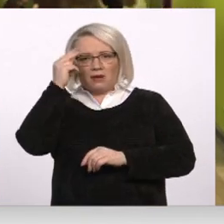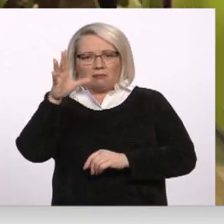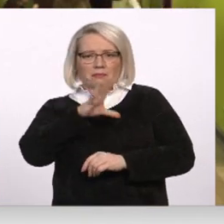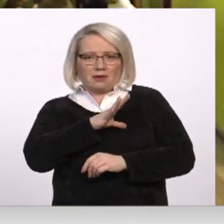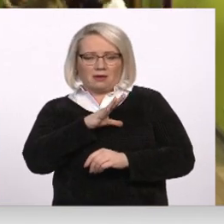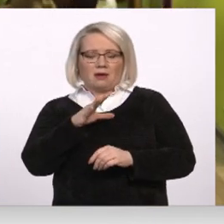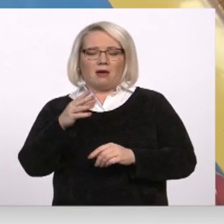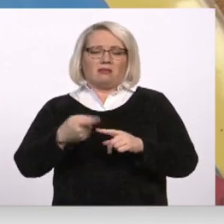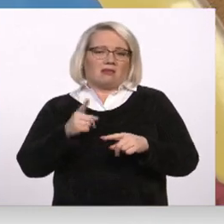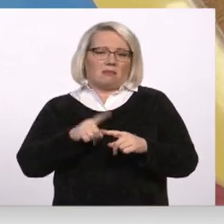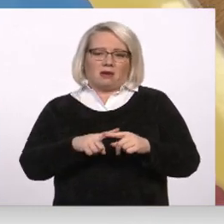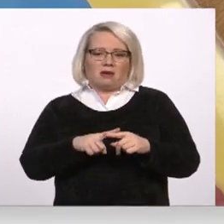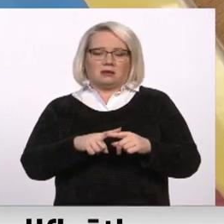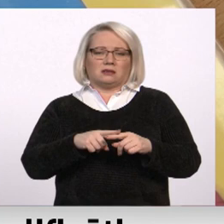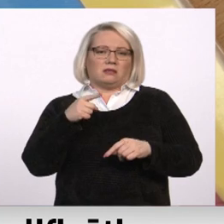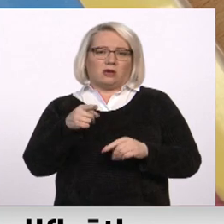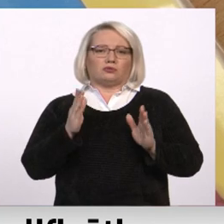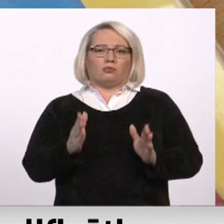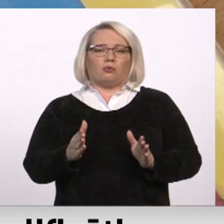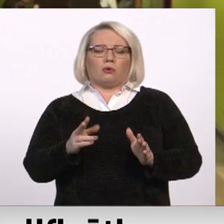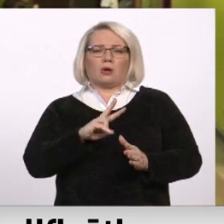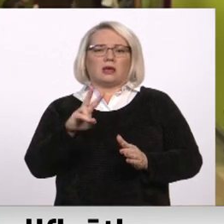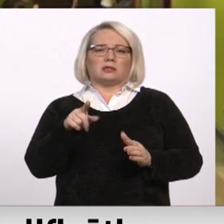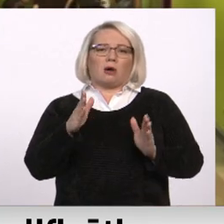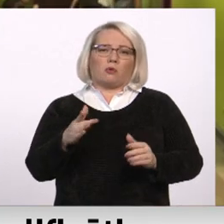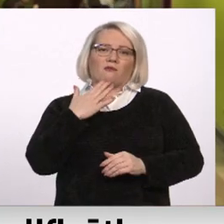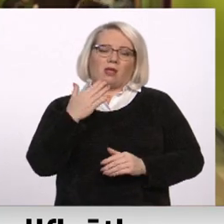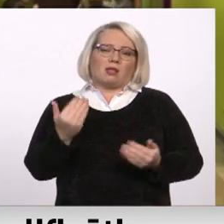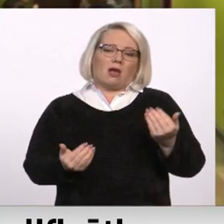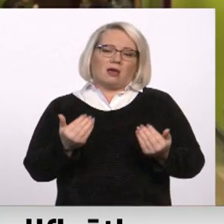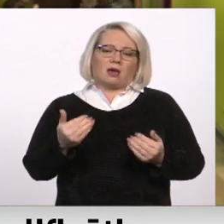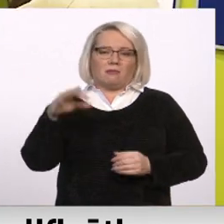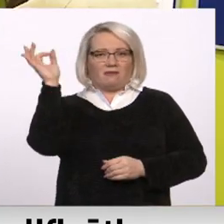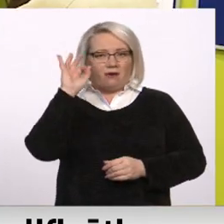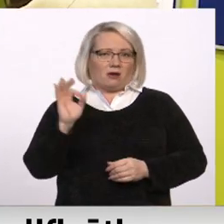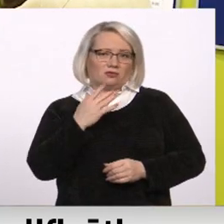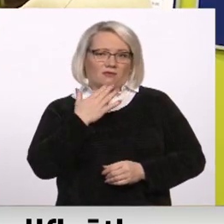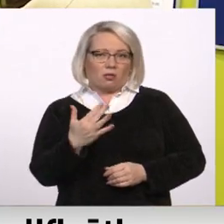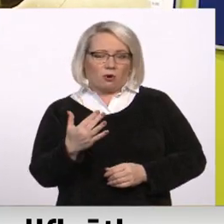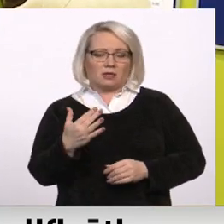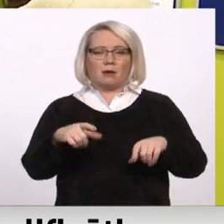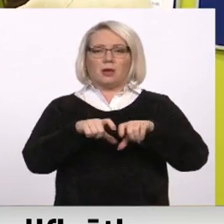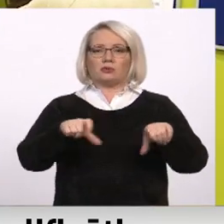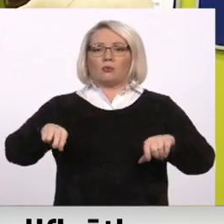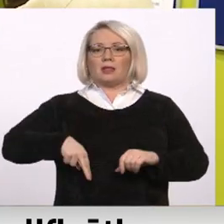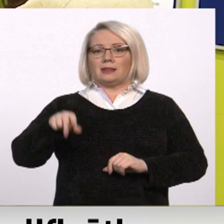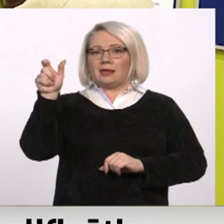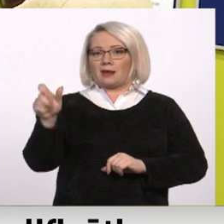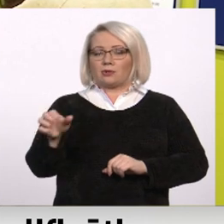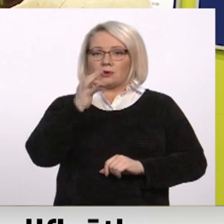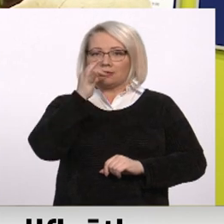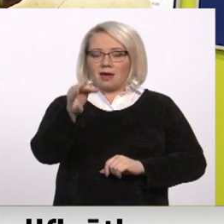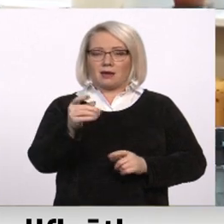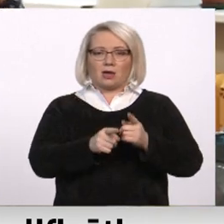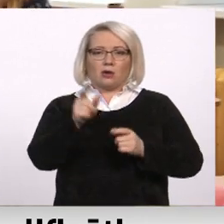ar to, jā, kas tā būtu par valodu, nezinu droši vien, ka vācu. Tikmēr skolas direktori norāda, ja